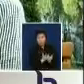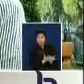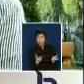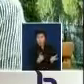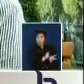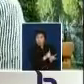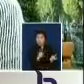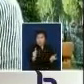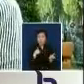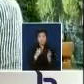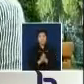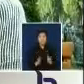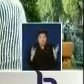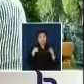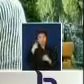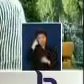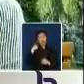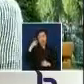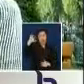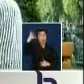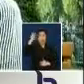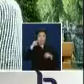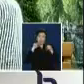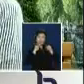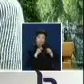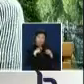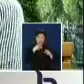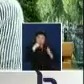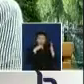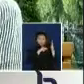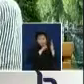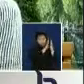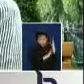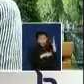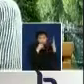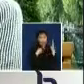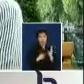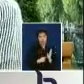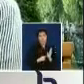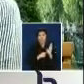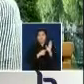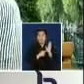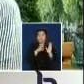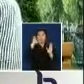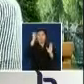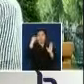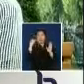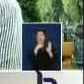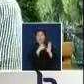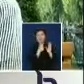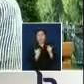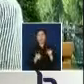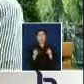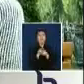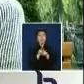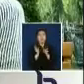ยอะที่ต้องการการที่จะให้ทั่วโลกนั้นได้มีโอกาสได้เห็นแล้วก็ได้เอานำสู่เวทีโลกค่ะรวมถึง